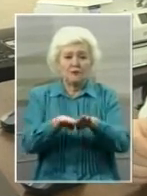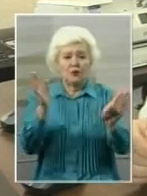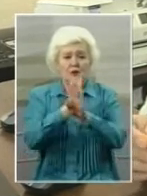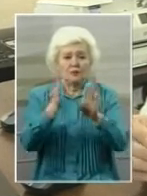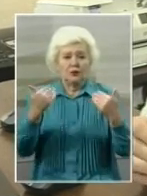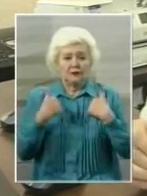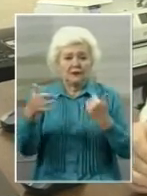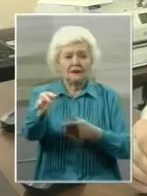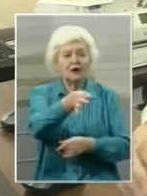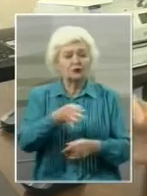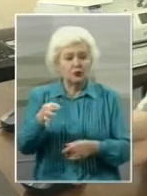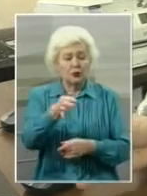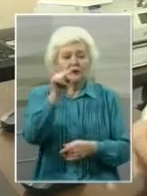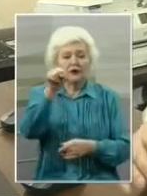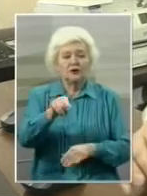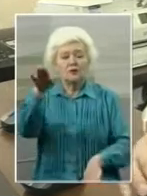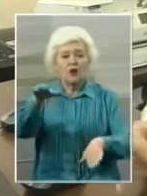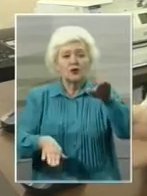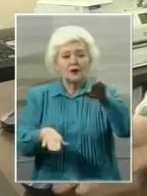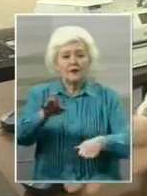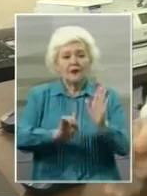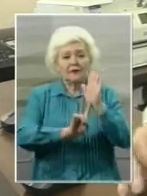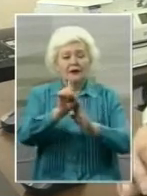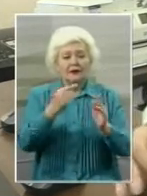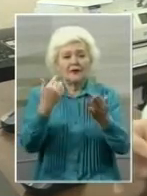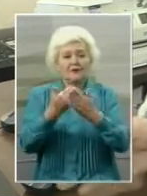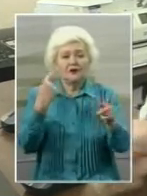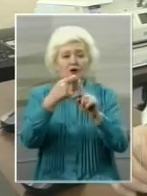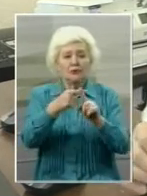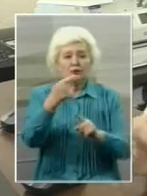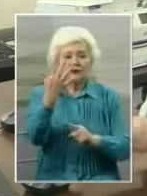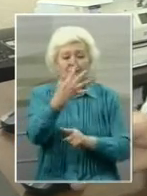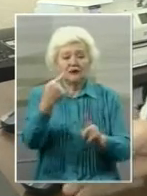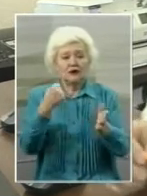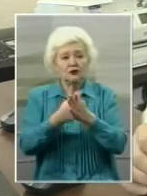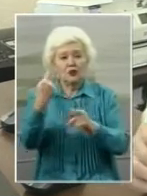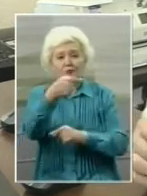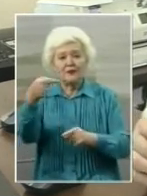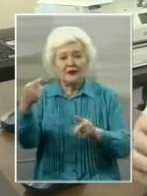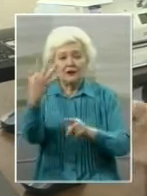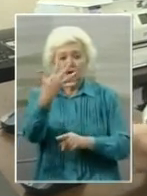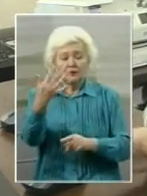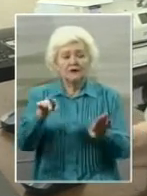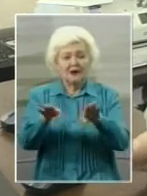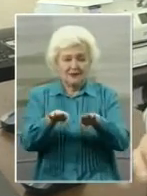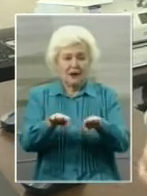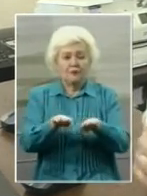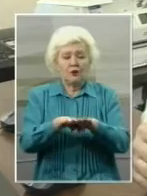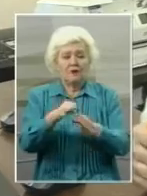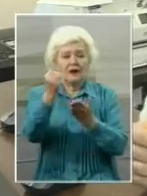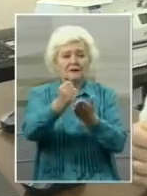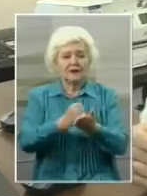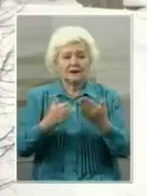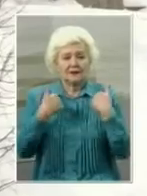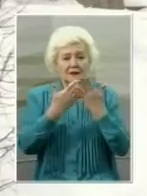для нашої області, тому що коливання температури від плюс 5 до мінус 5 для нас це, скажімо так, типова стандартна